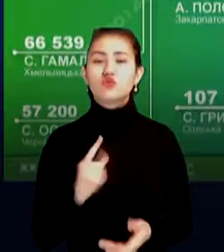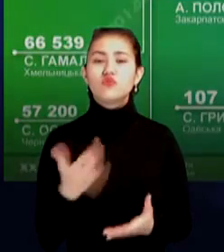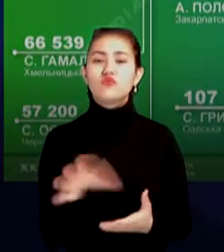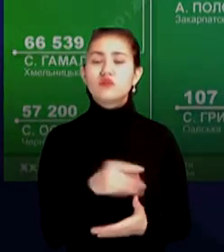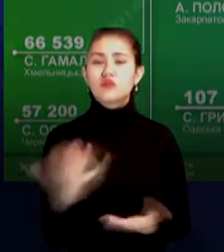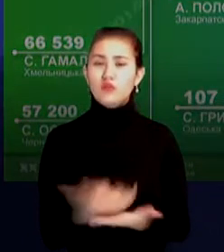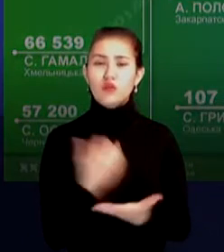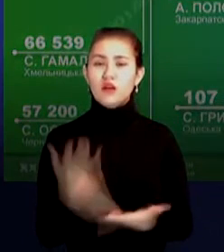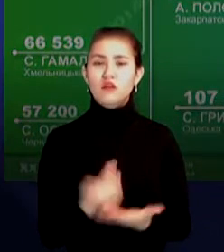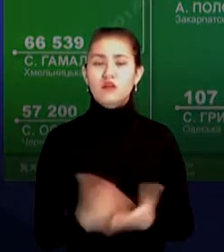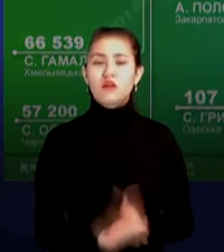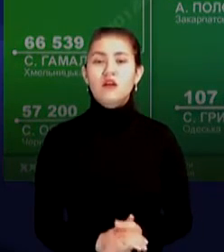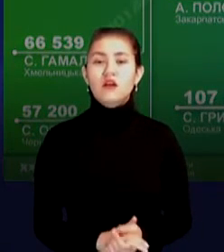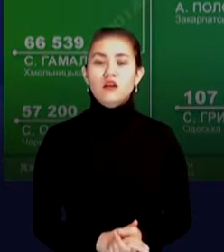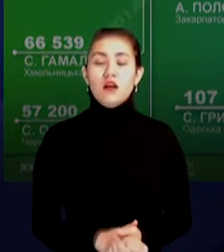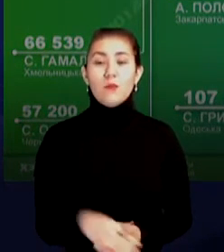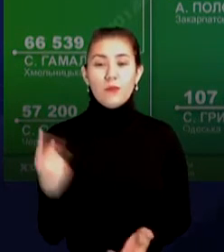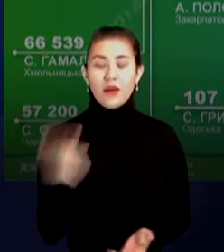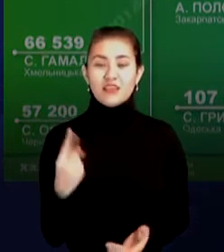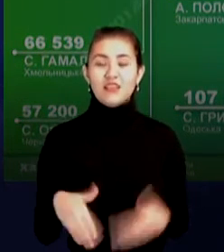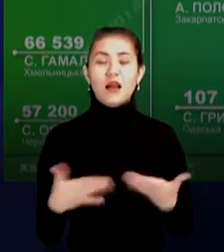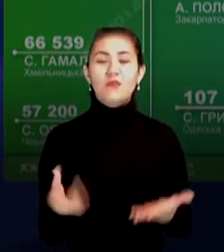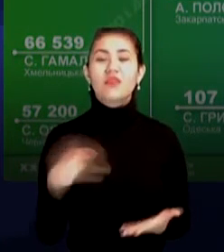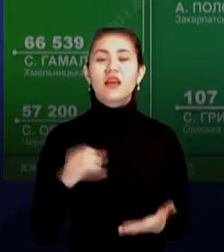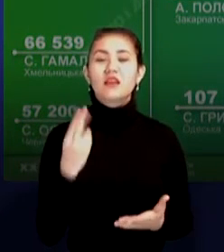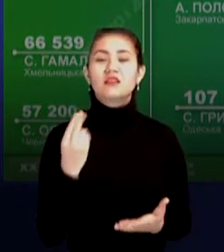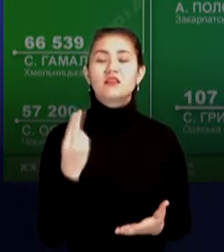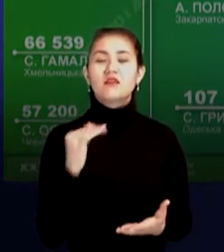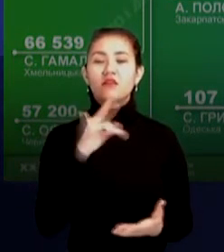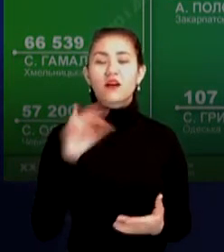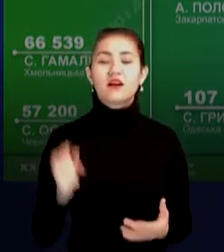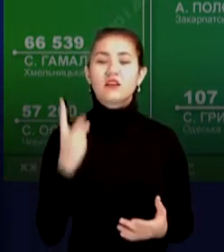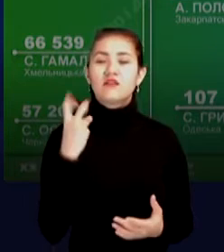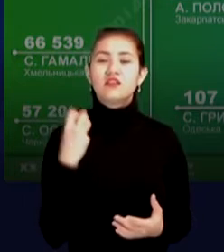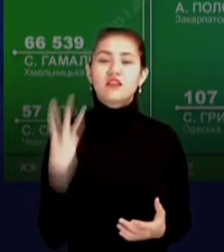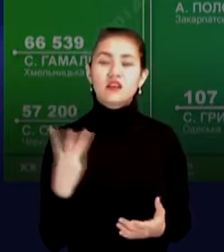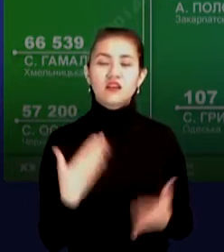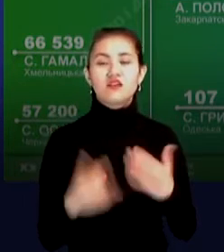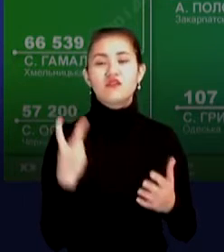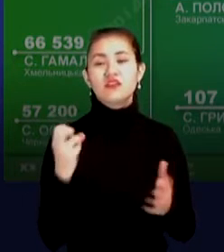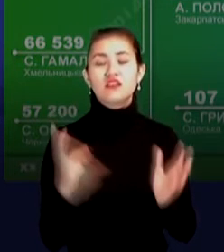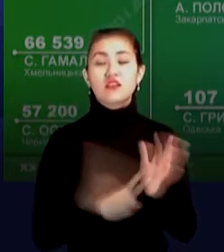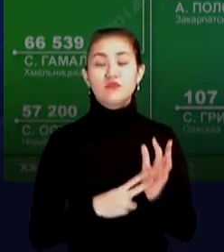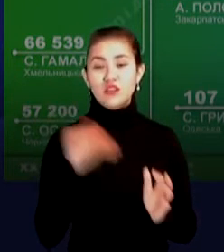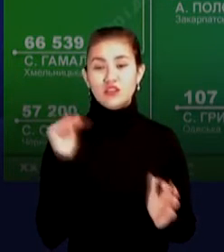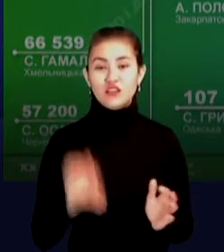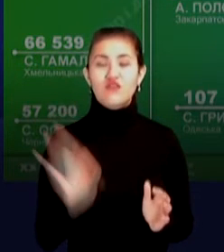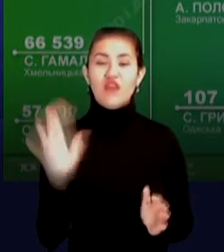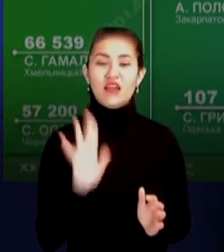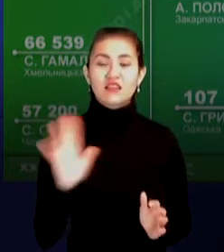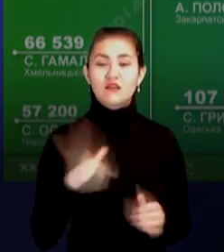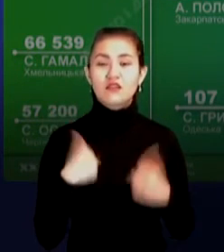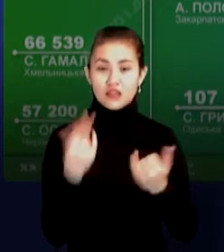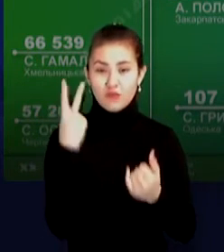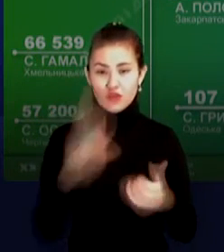заробляєте? Ну, перше, там, де цифра 203 чи 207 тисяч. 207 тисяч у вересні, ось ми зараз бачимо